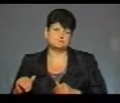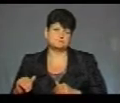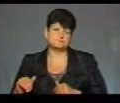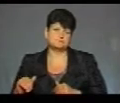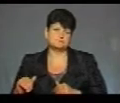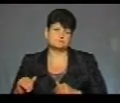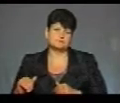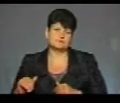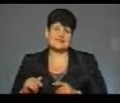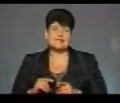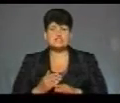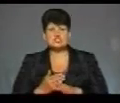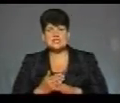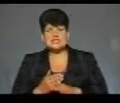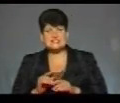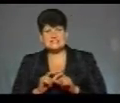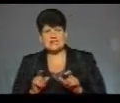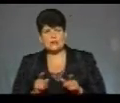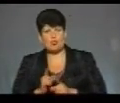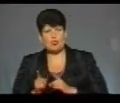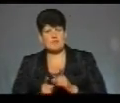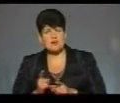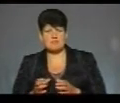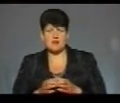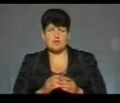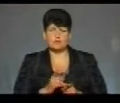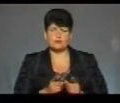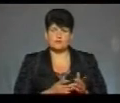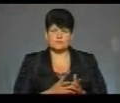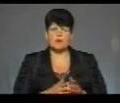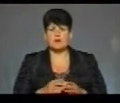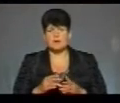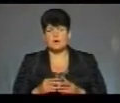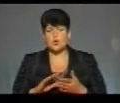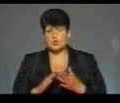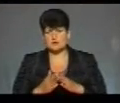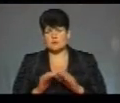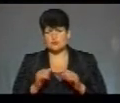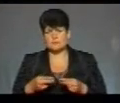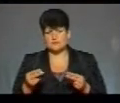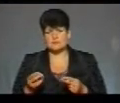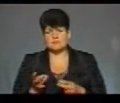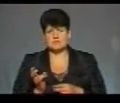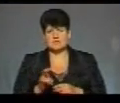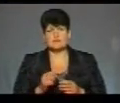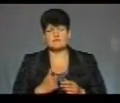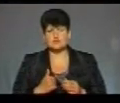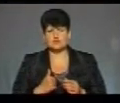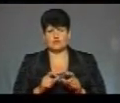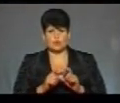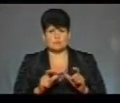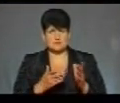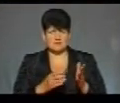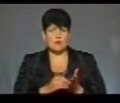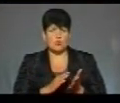змінити так частину, змінити бригаду? Контракт можна підписати, для цього потрібно звернутися в військовий комісаріат, якому ви перебуваєте